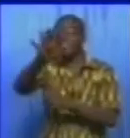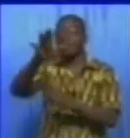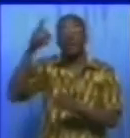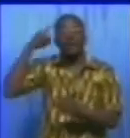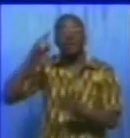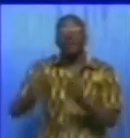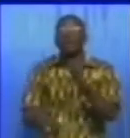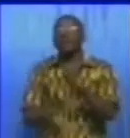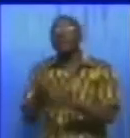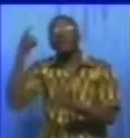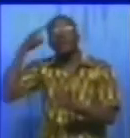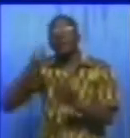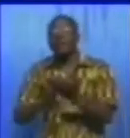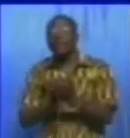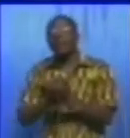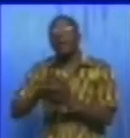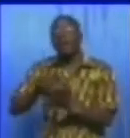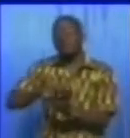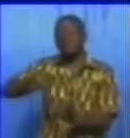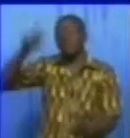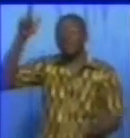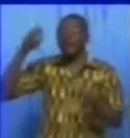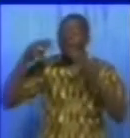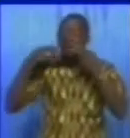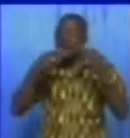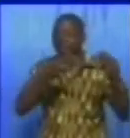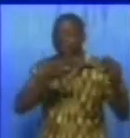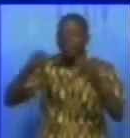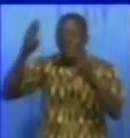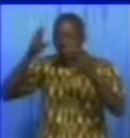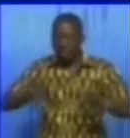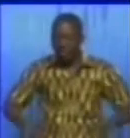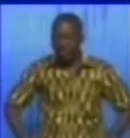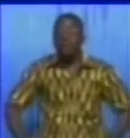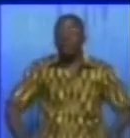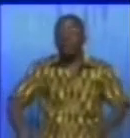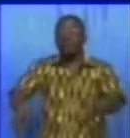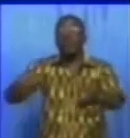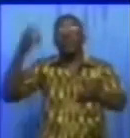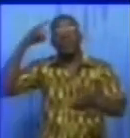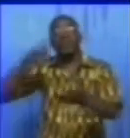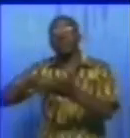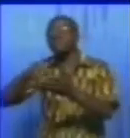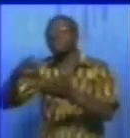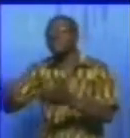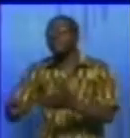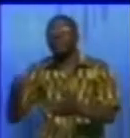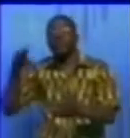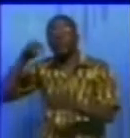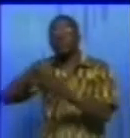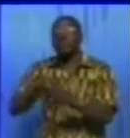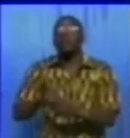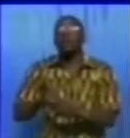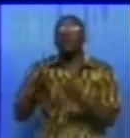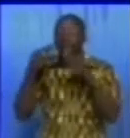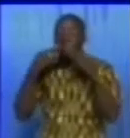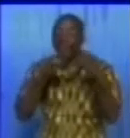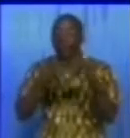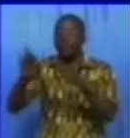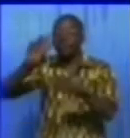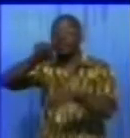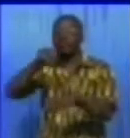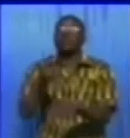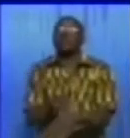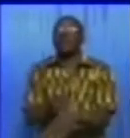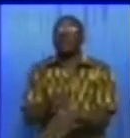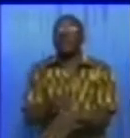est évacué vers la grande mare à travers des canalisations interconnectées pour être déversé au finish dans le fleuve Niger. Leur